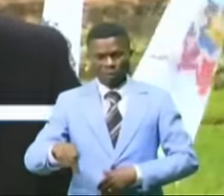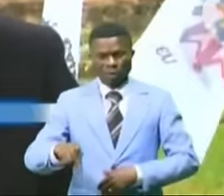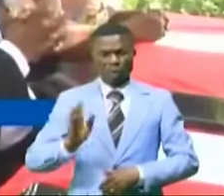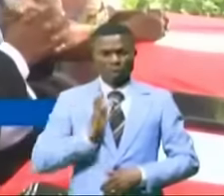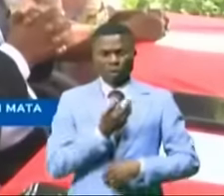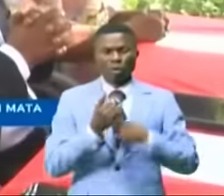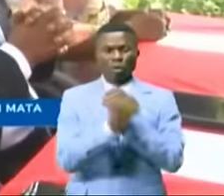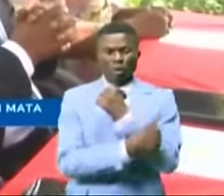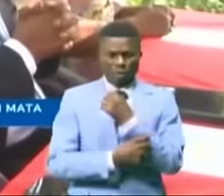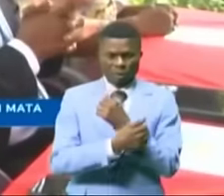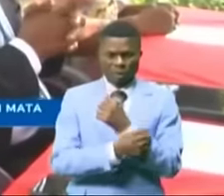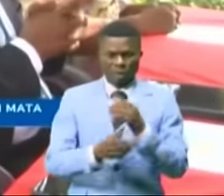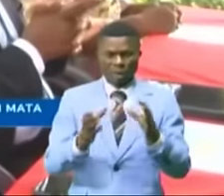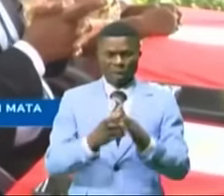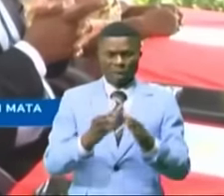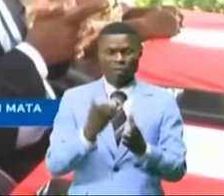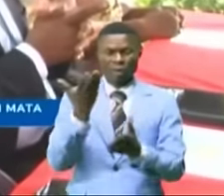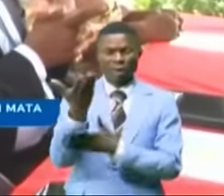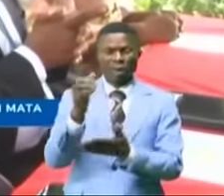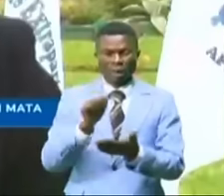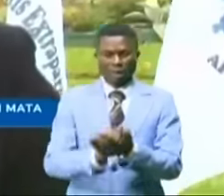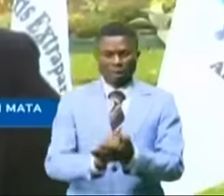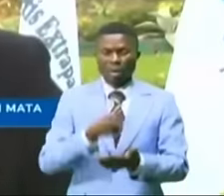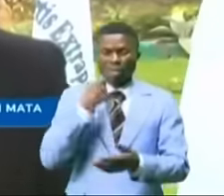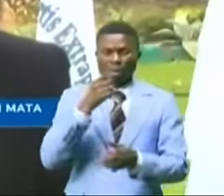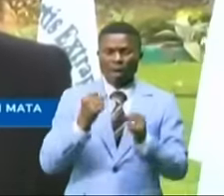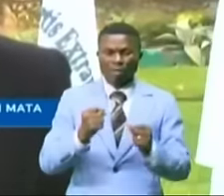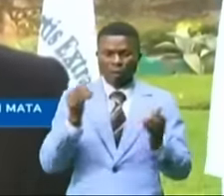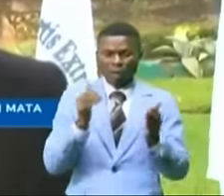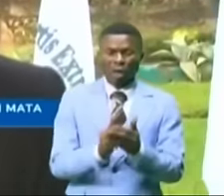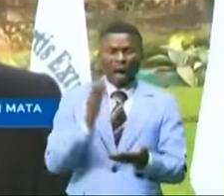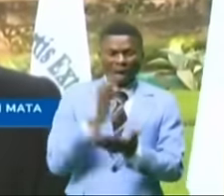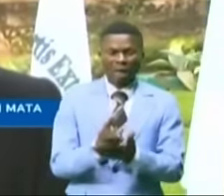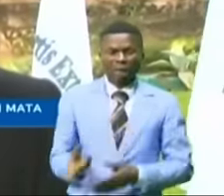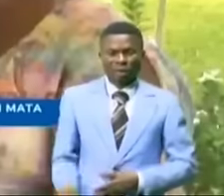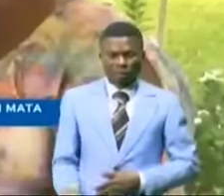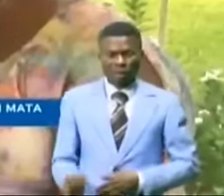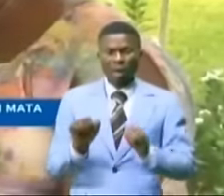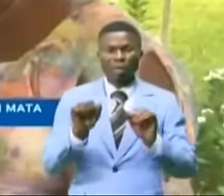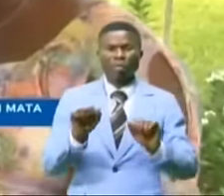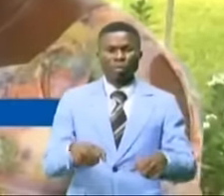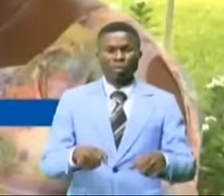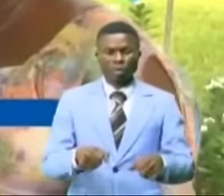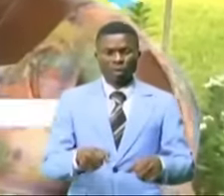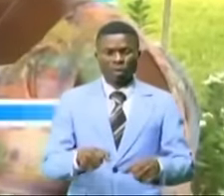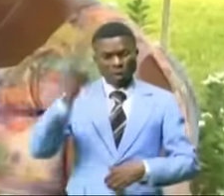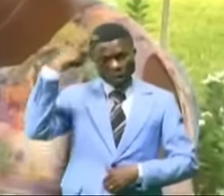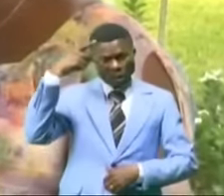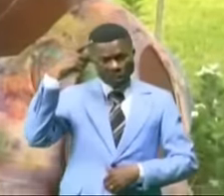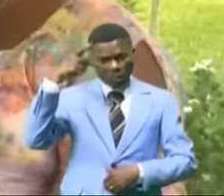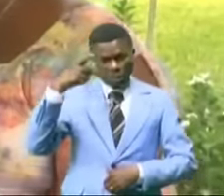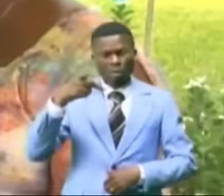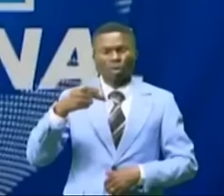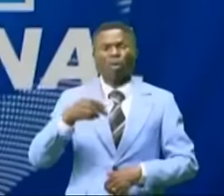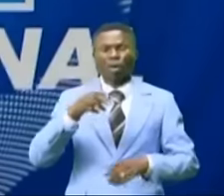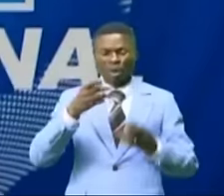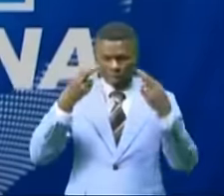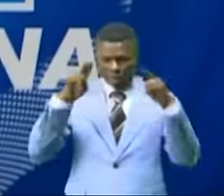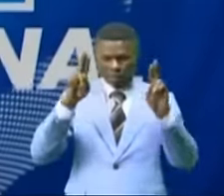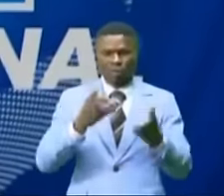notre pays. Avec cet appel insistant contre la corruption, il est possible que les politiques entendent raison.